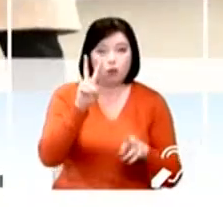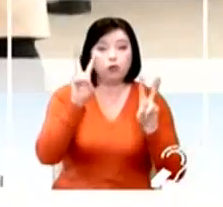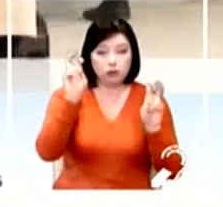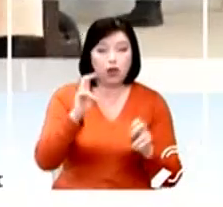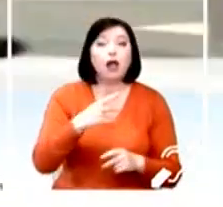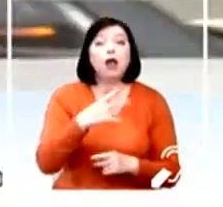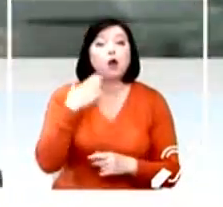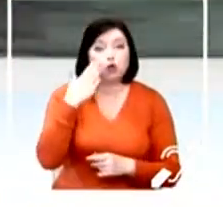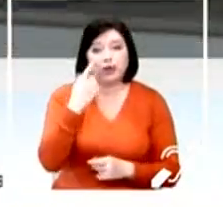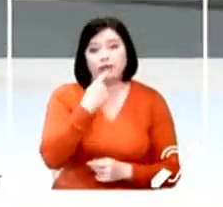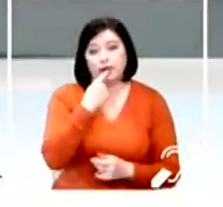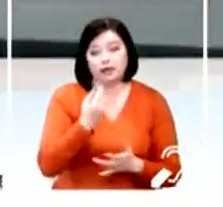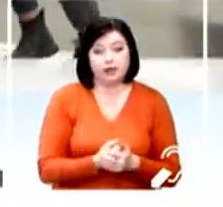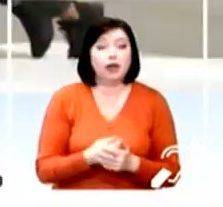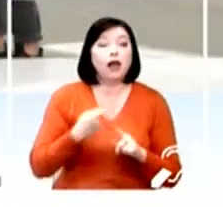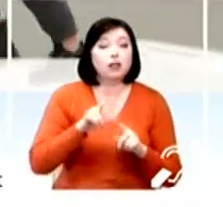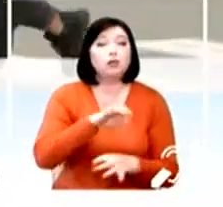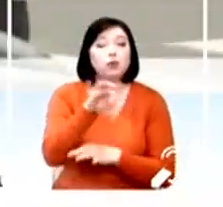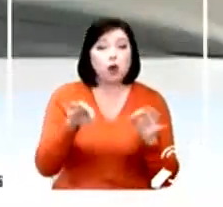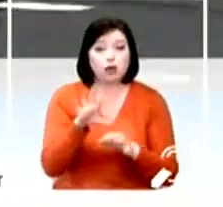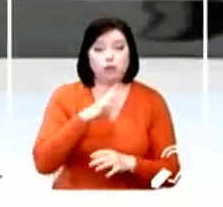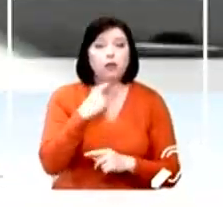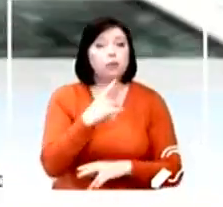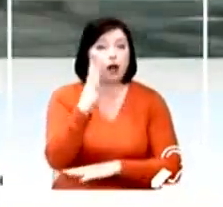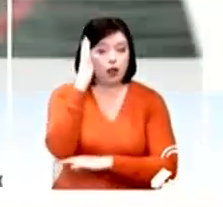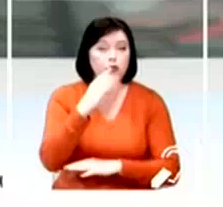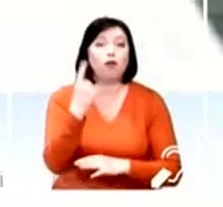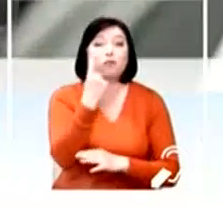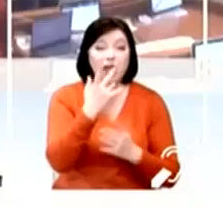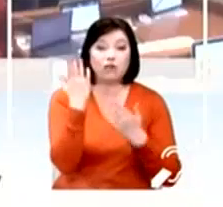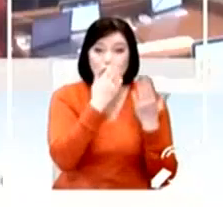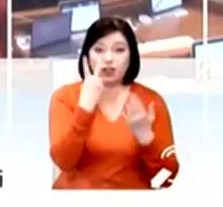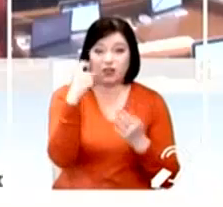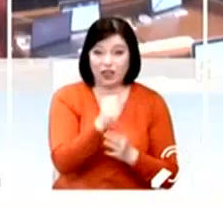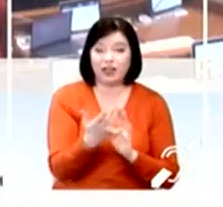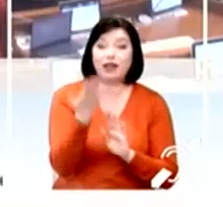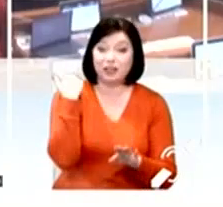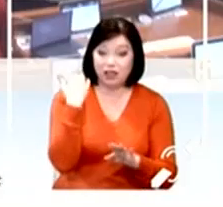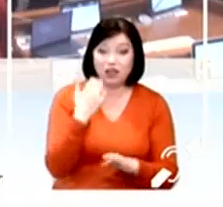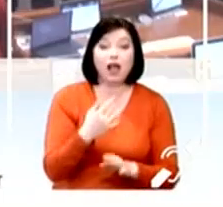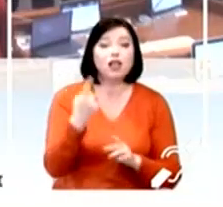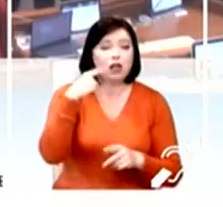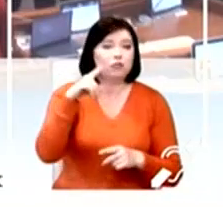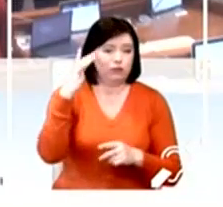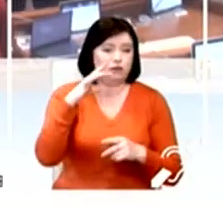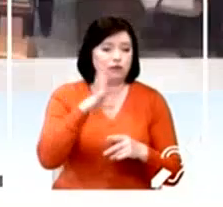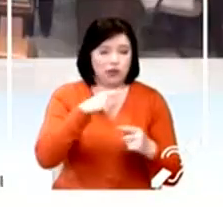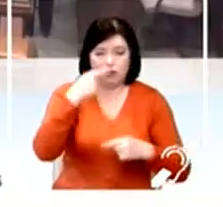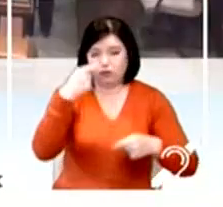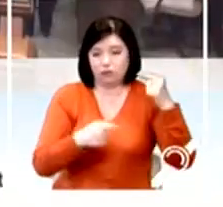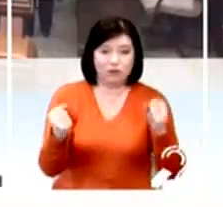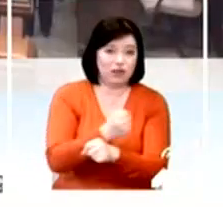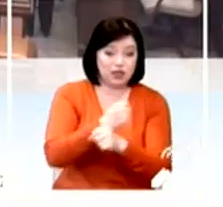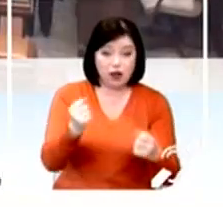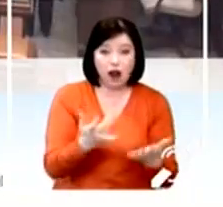deja limba română. Proiectul a fost votat în prima lectură încă acum 2 săptămâni, atunci în sala de plen au fost altercații și